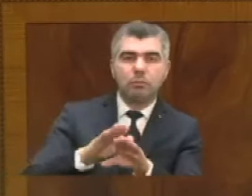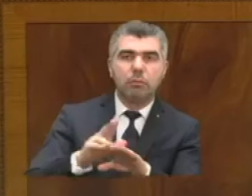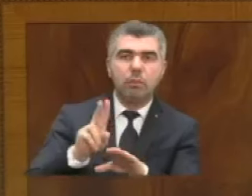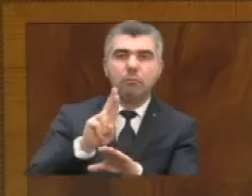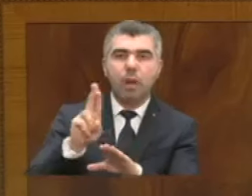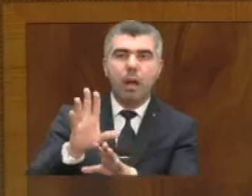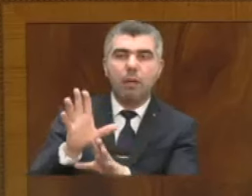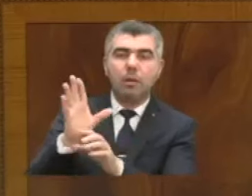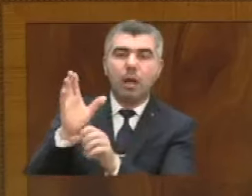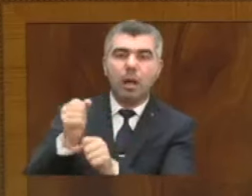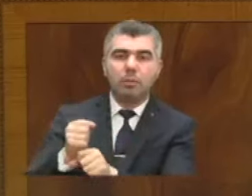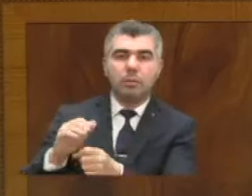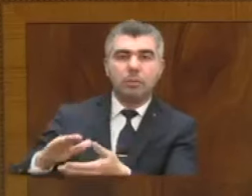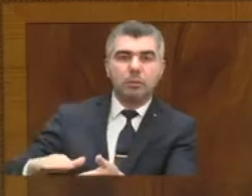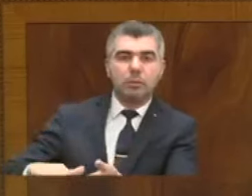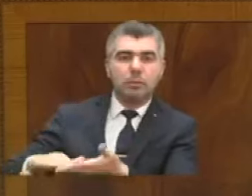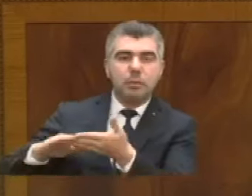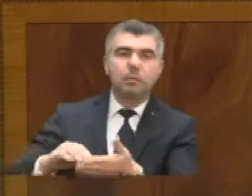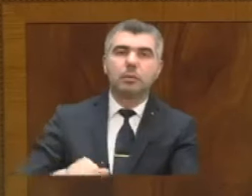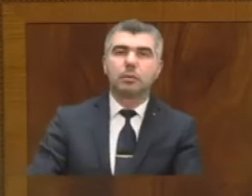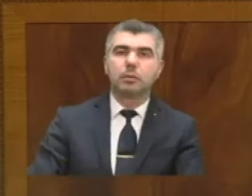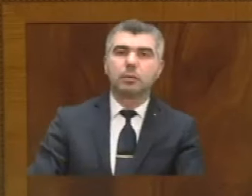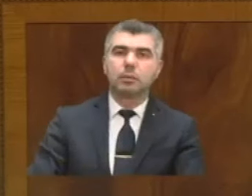الملك نصره الله وأيده